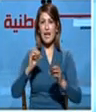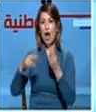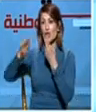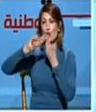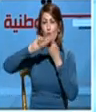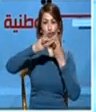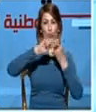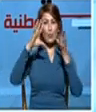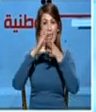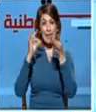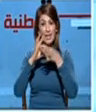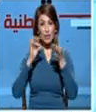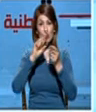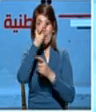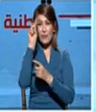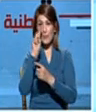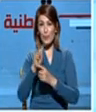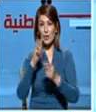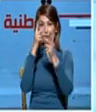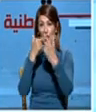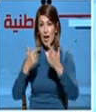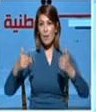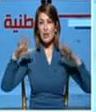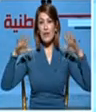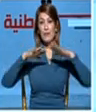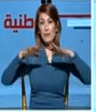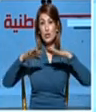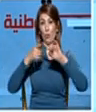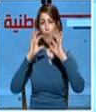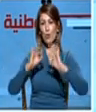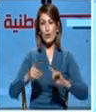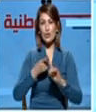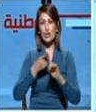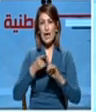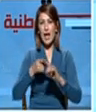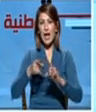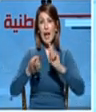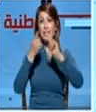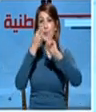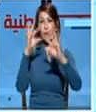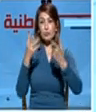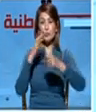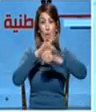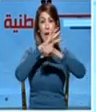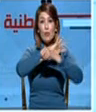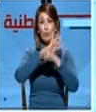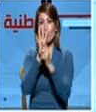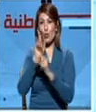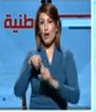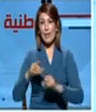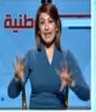في مختلف التساؤلات والمجالات المتعلقه بفيروس كورونا في الواقع ان تلقى من عشيه مع